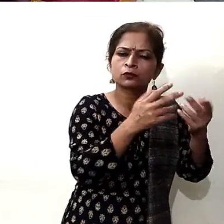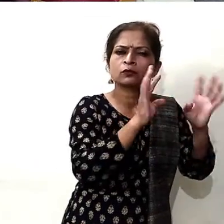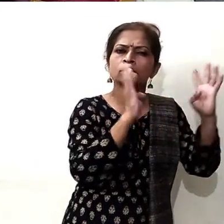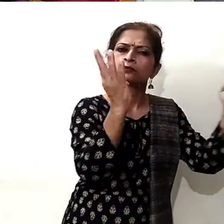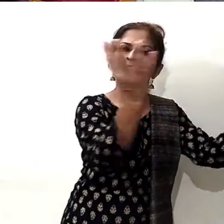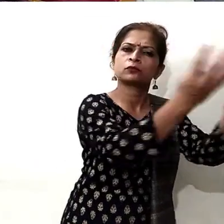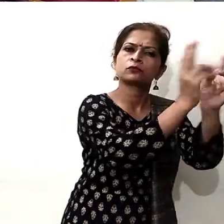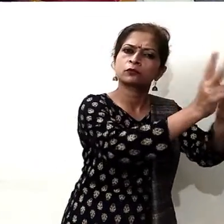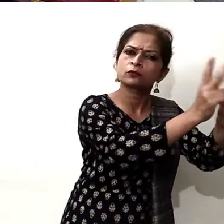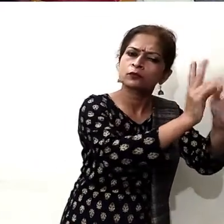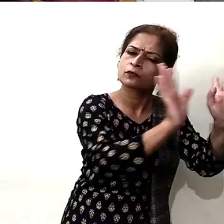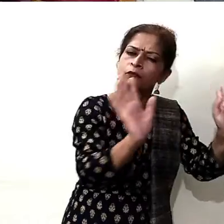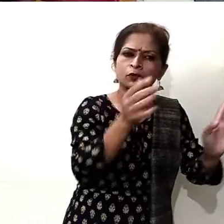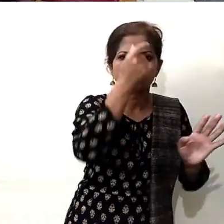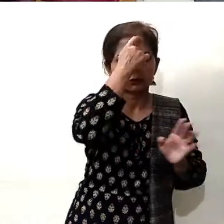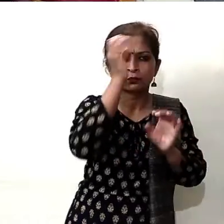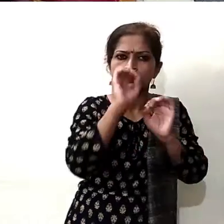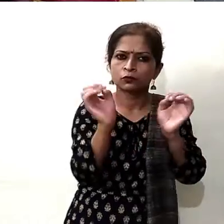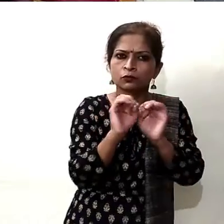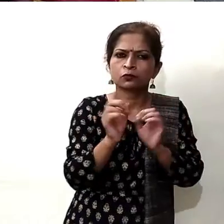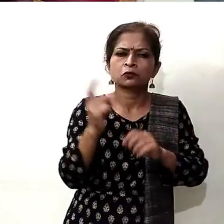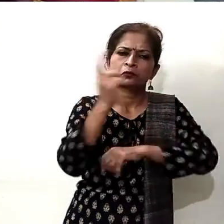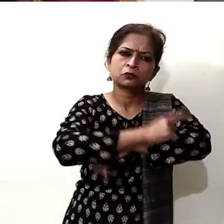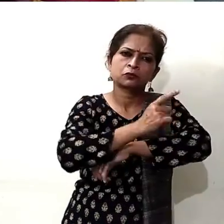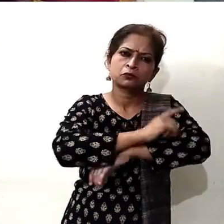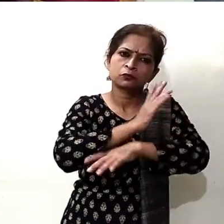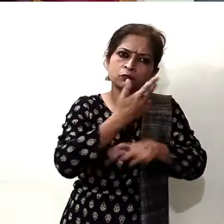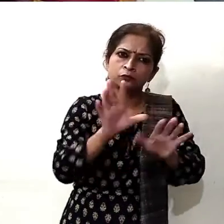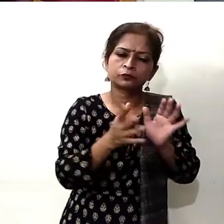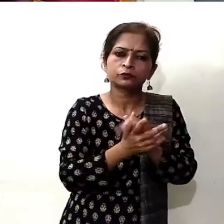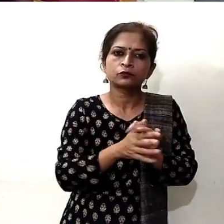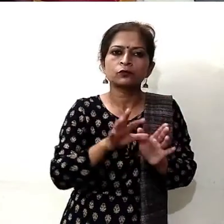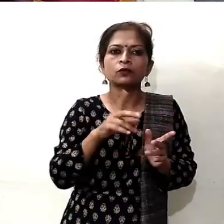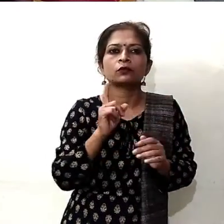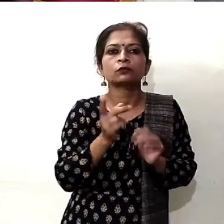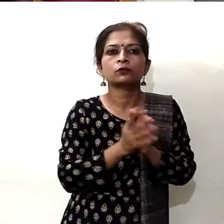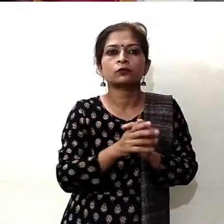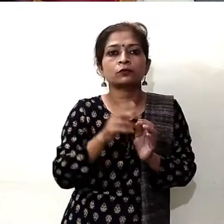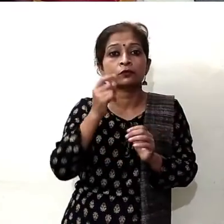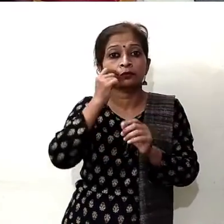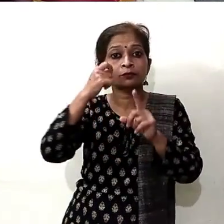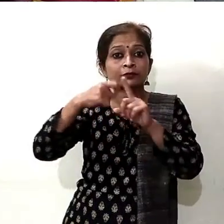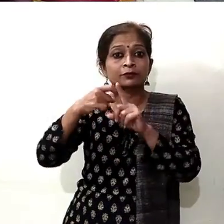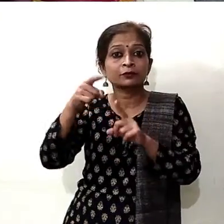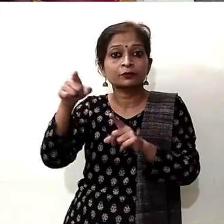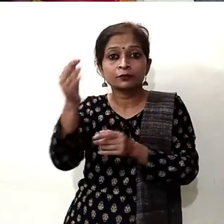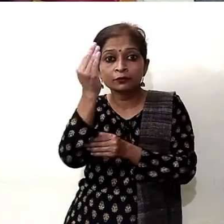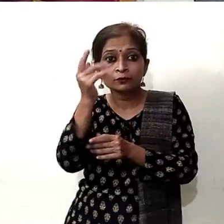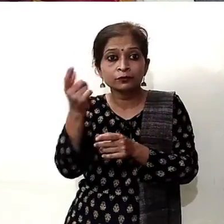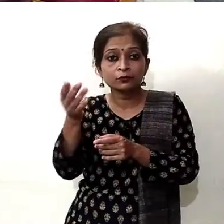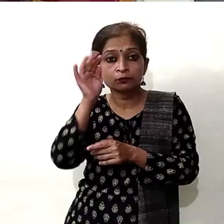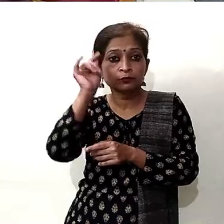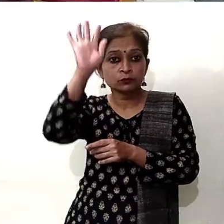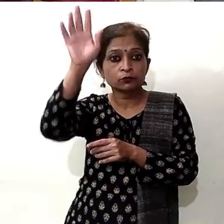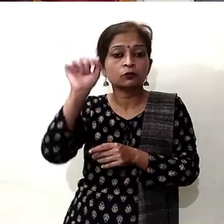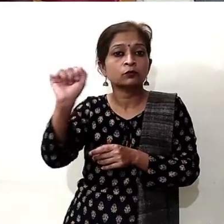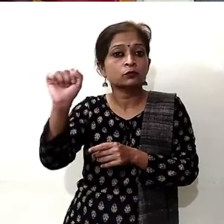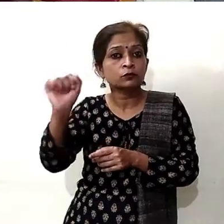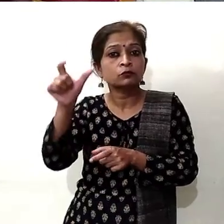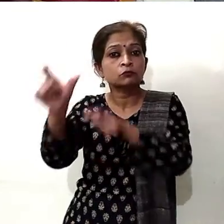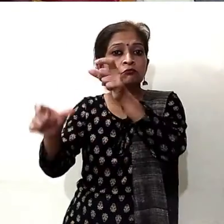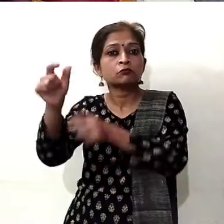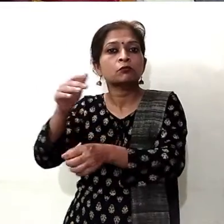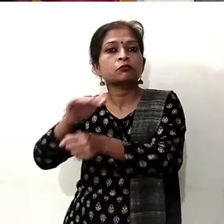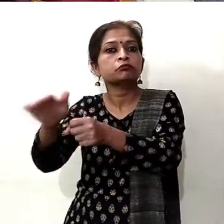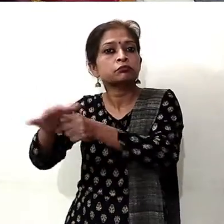गया था, इसके भी लोग मरने लगे थे, खिलजी के लोग। तो खिलजी बोला कि मैं शांति प्रस्ताव लेके जाता हूँ। शांति प्रस्ताव